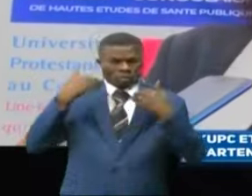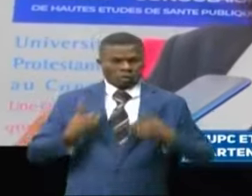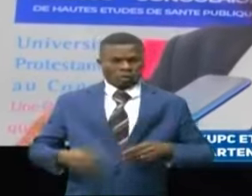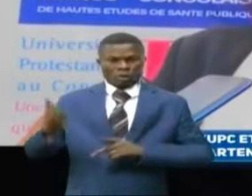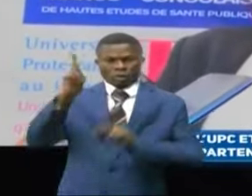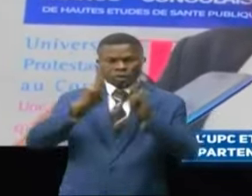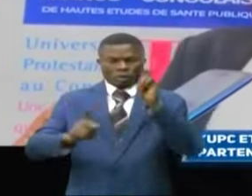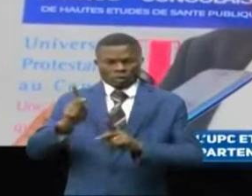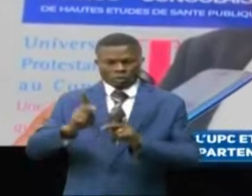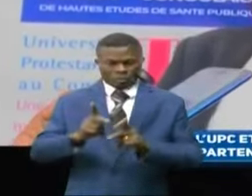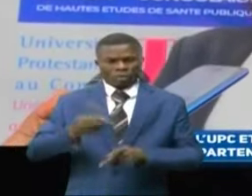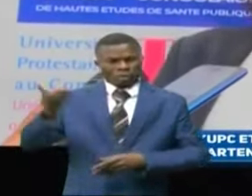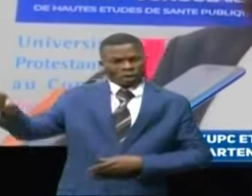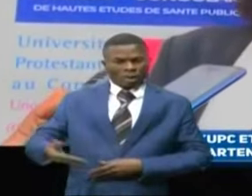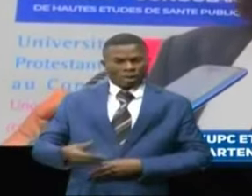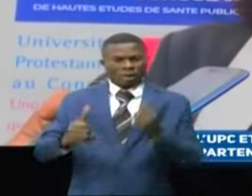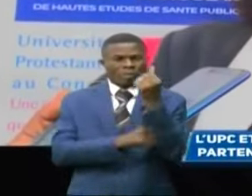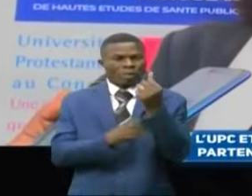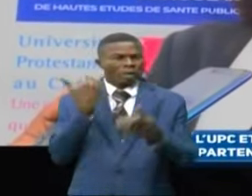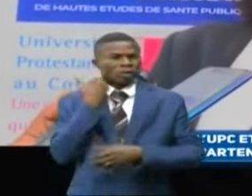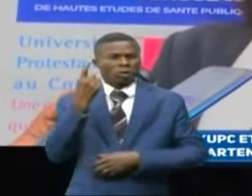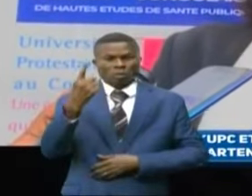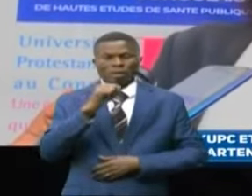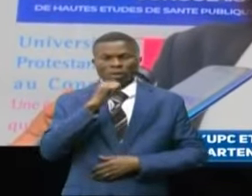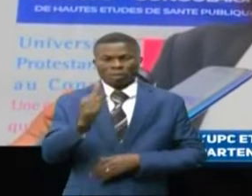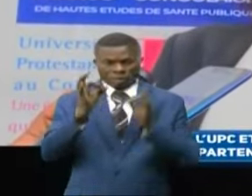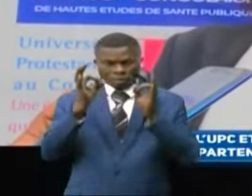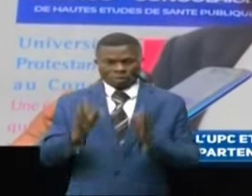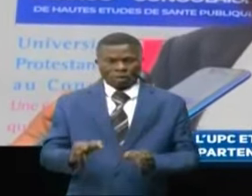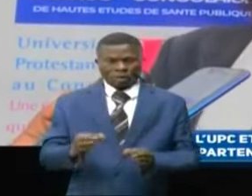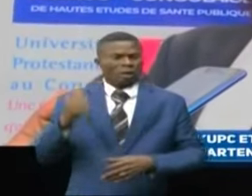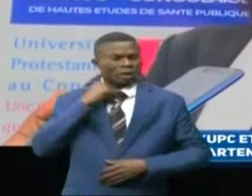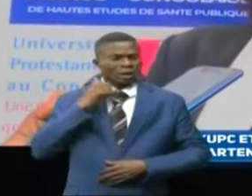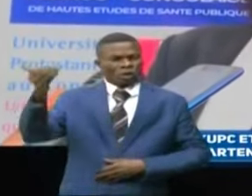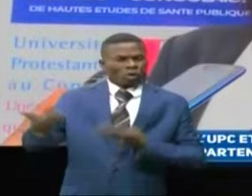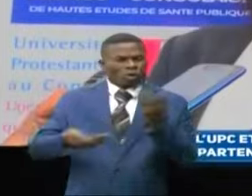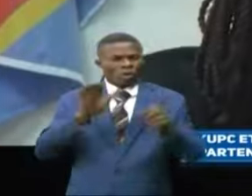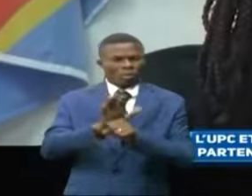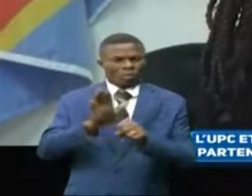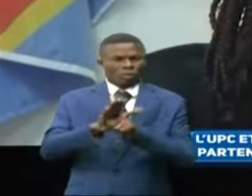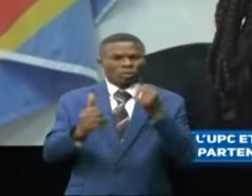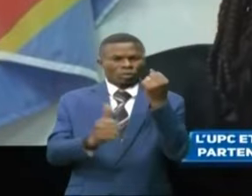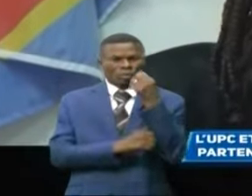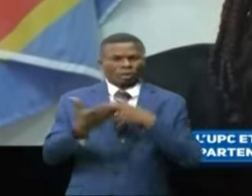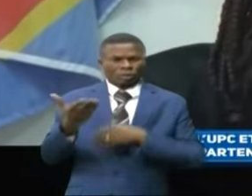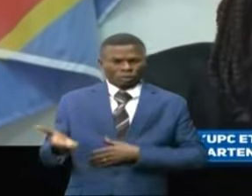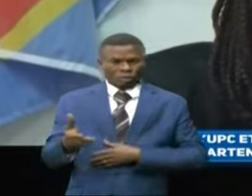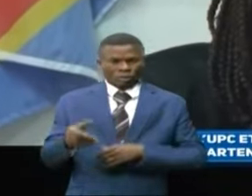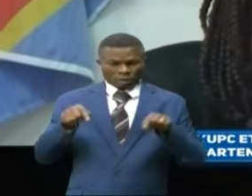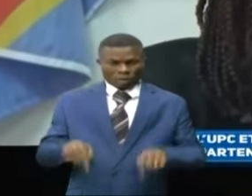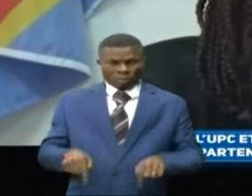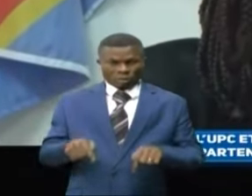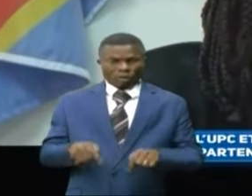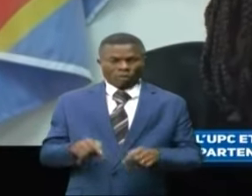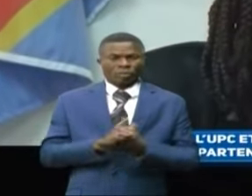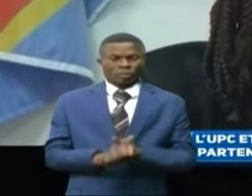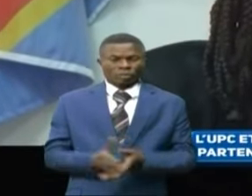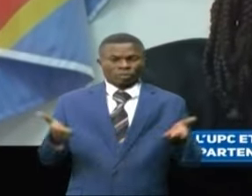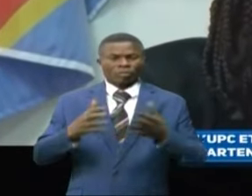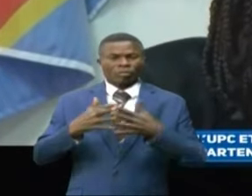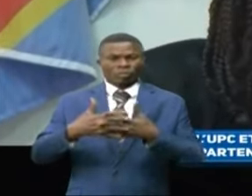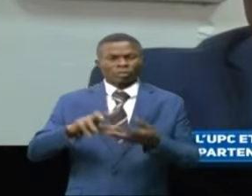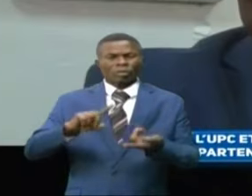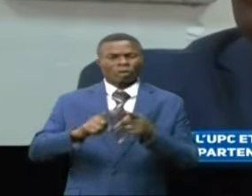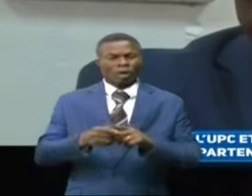un seul patient dans son cabinet, mais c'est un médecin qui reçoit toute la communauté. À ce jour, il existe un